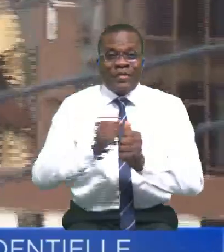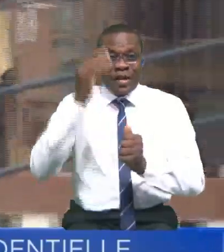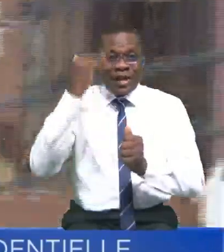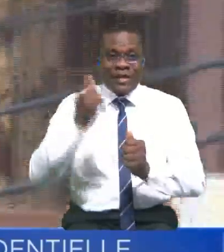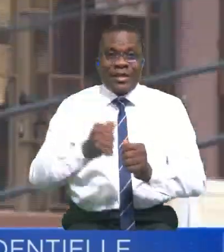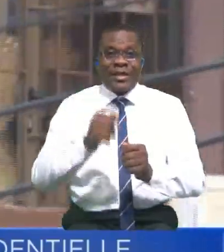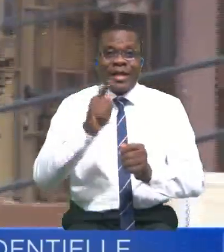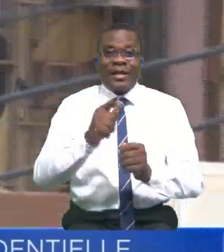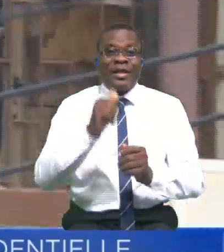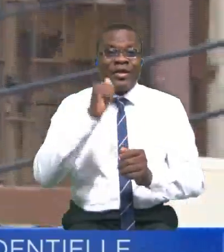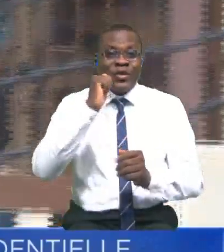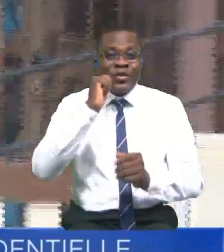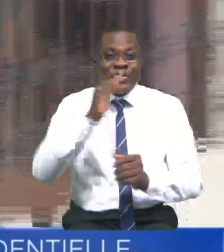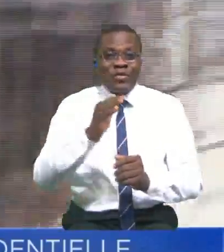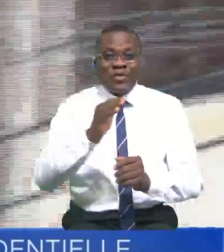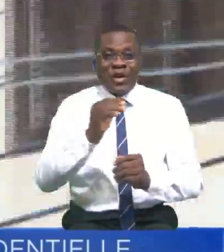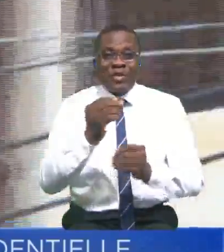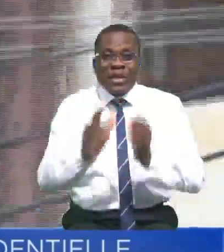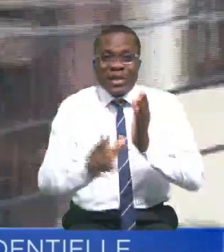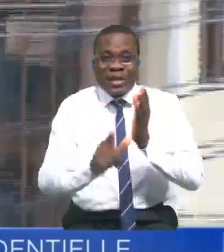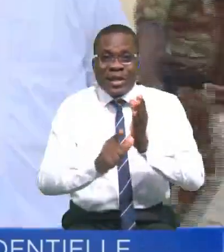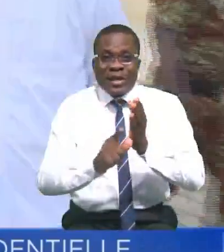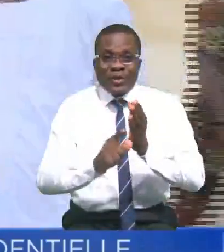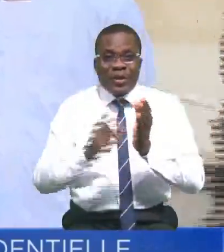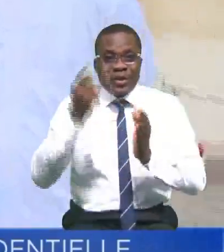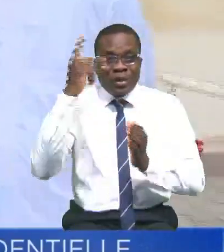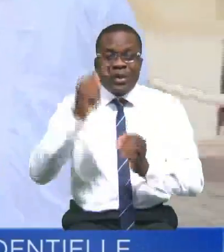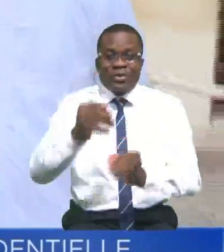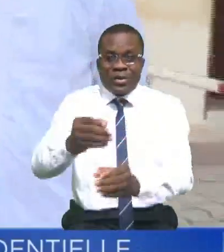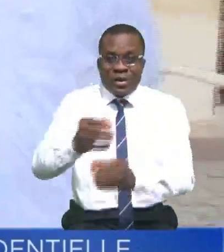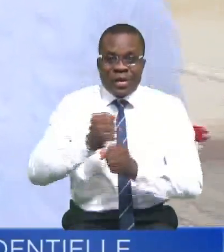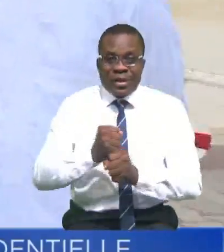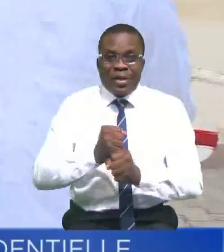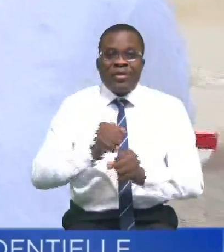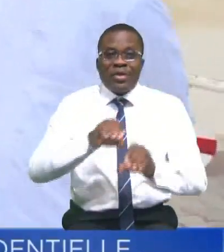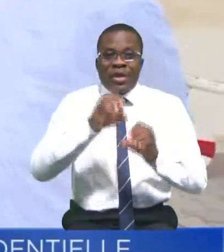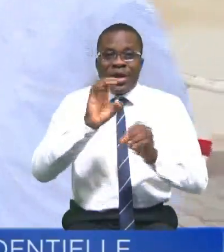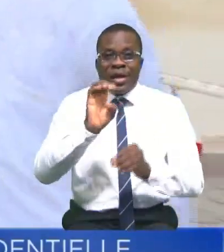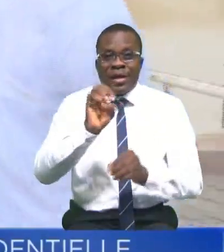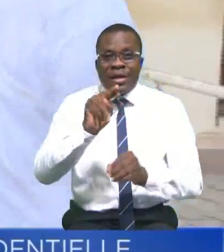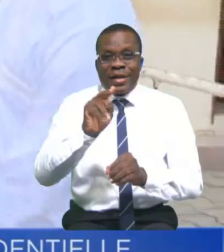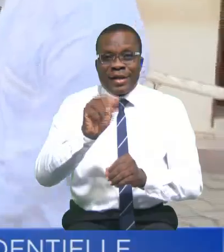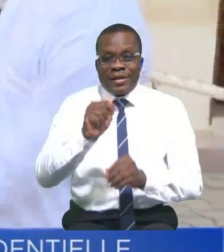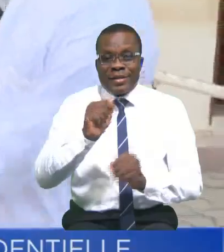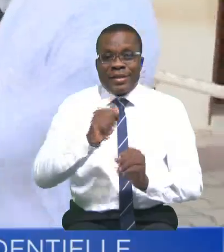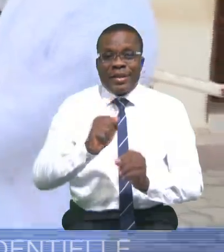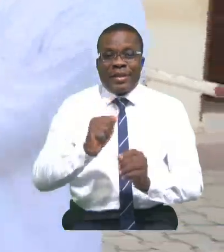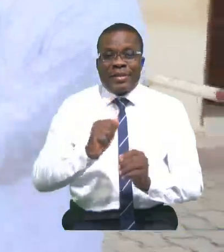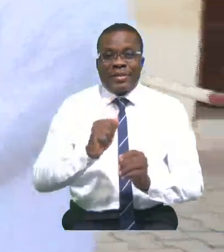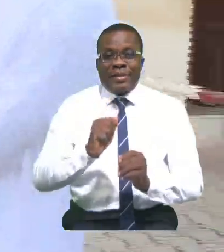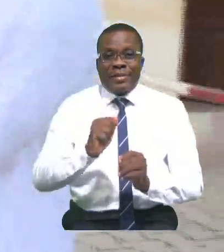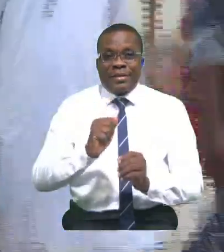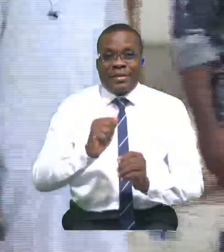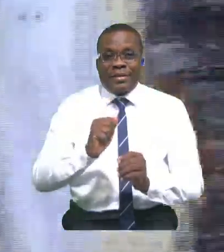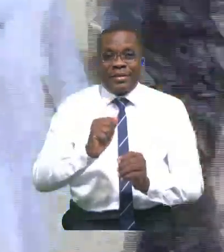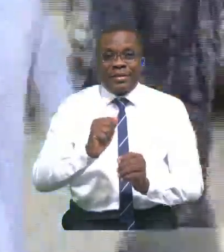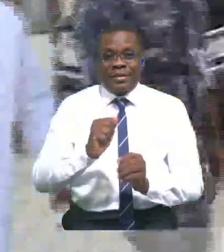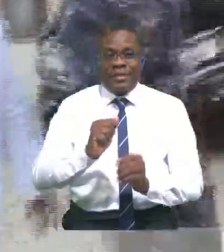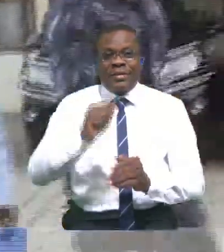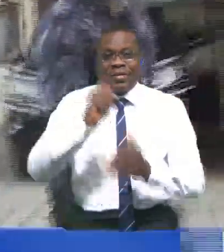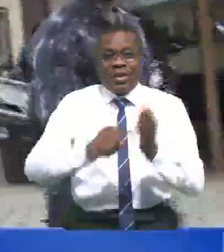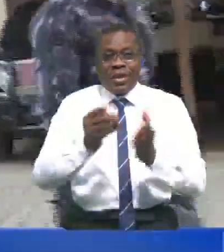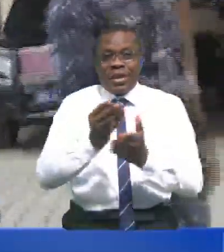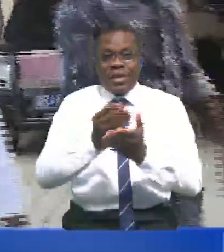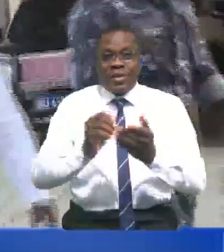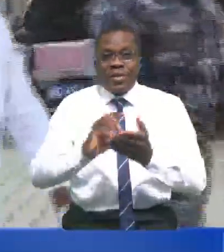talata zimé du candidat Patrice Talon est accueilli à la Commission nationale électorale autonome quelques minutes